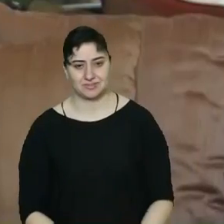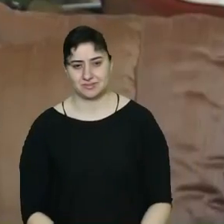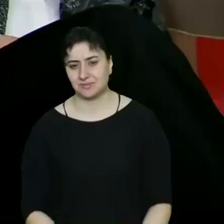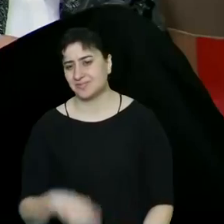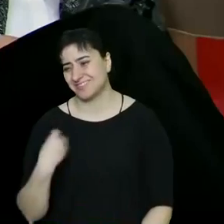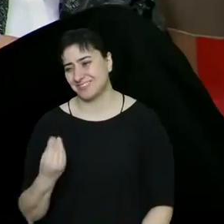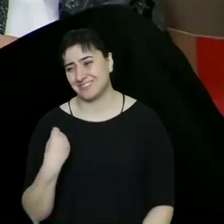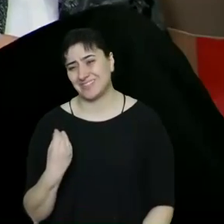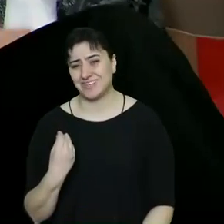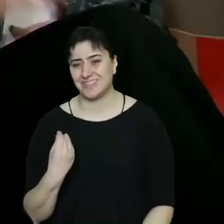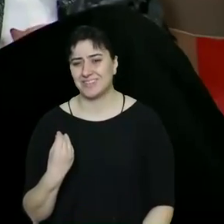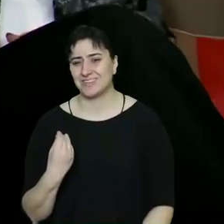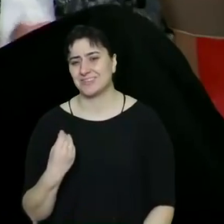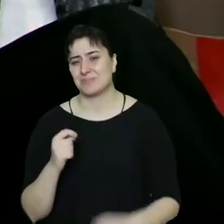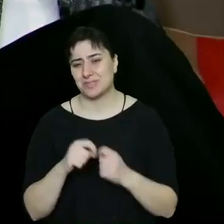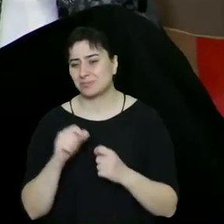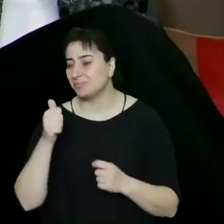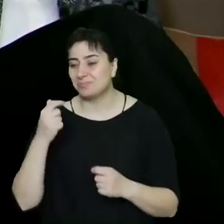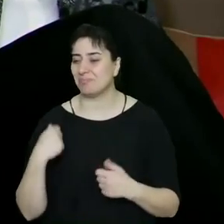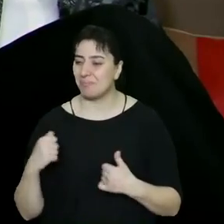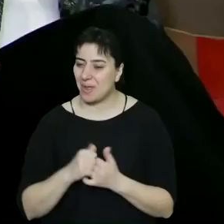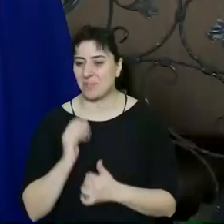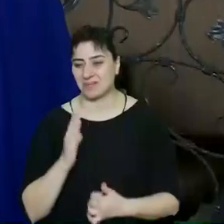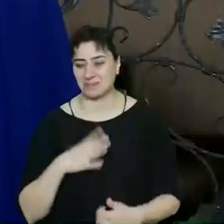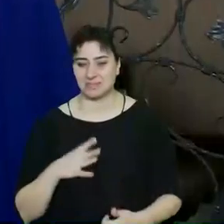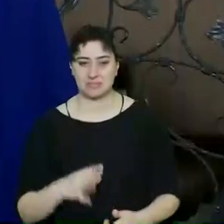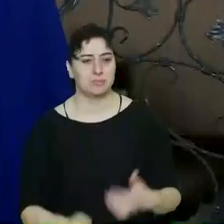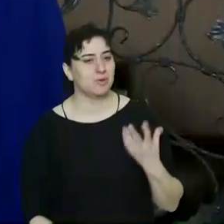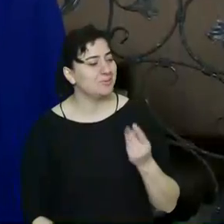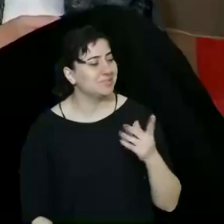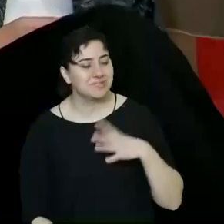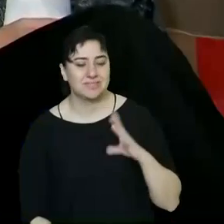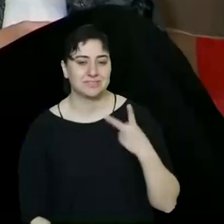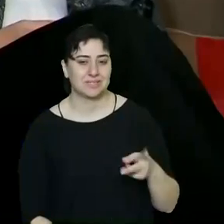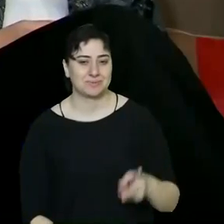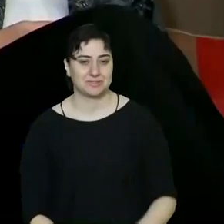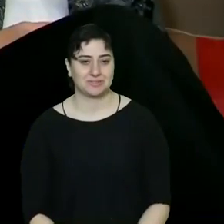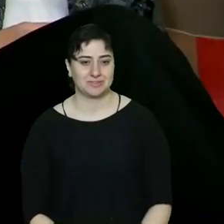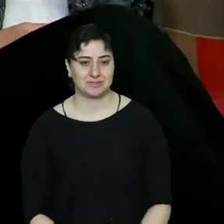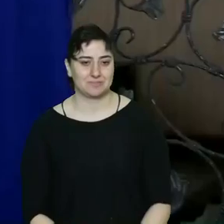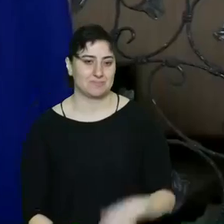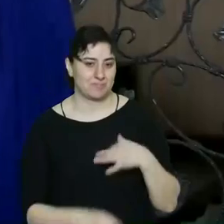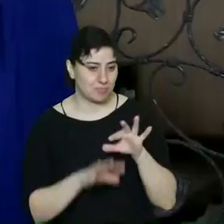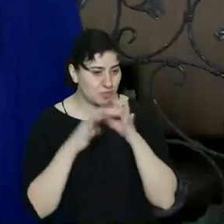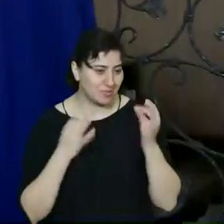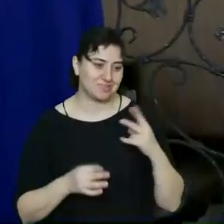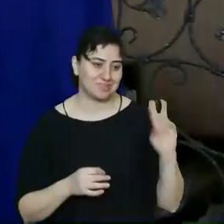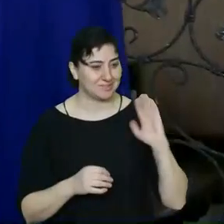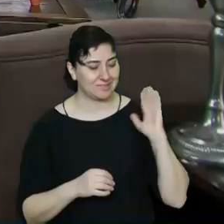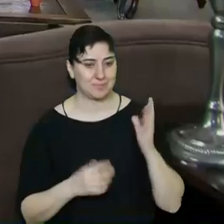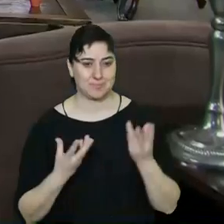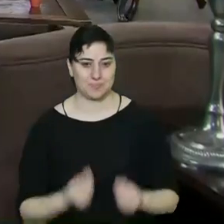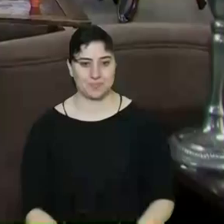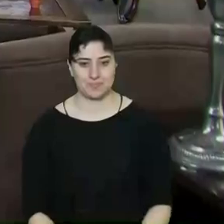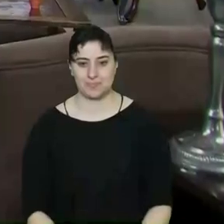çok güzel bir şeymiş. Ay Başakcığım beni de götür bir gün ne olur. Tabii ki ne zaman isterseniz. O zaman biz müsaadenizi isteyelim. Hadi çıkalım